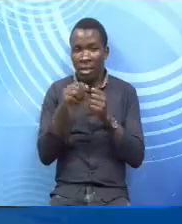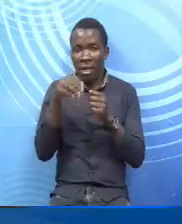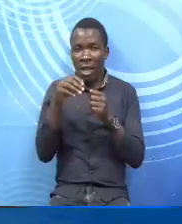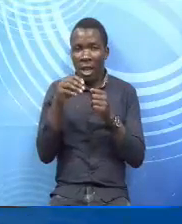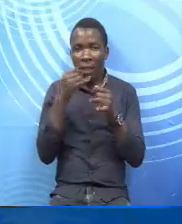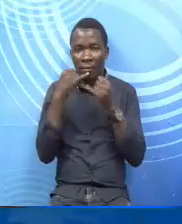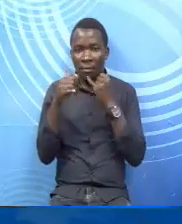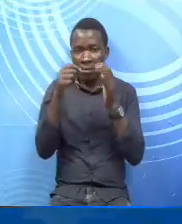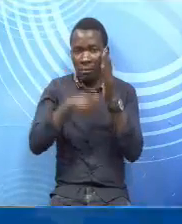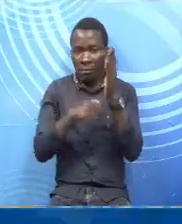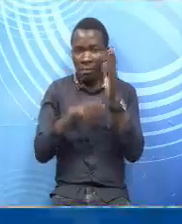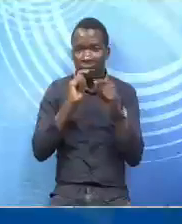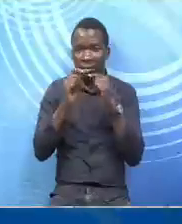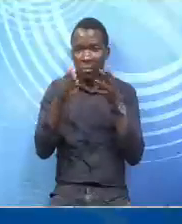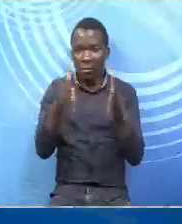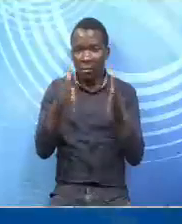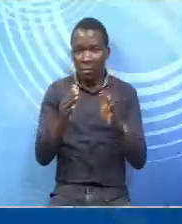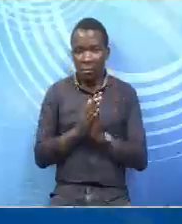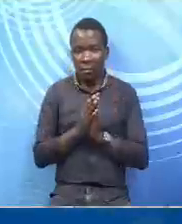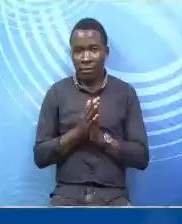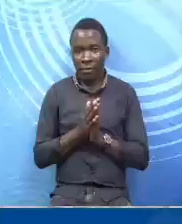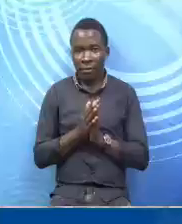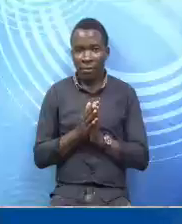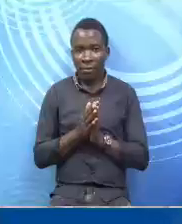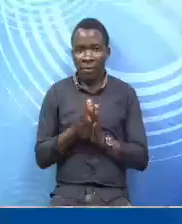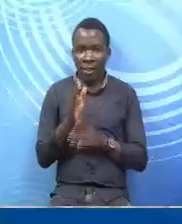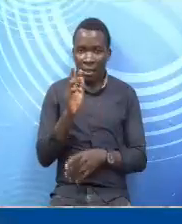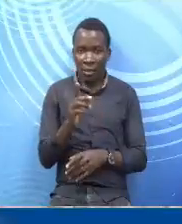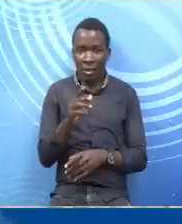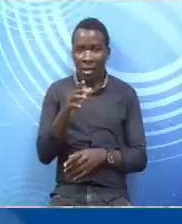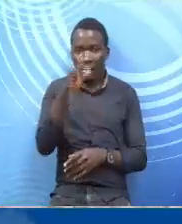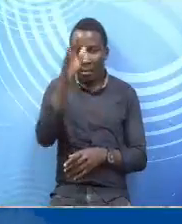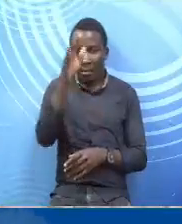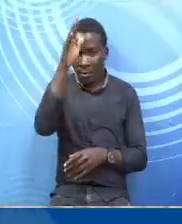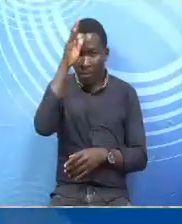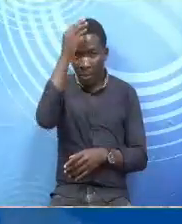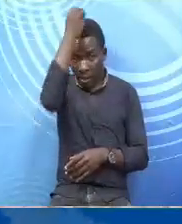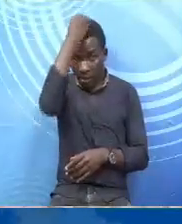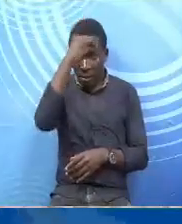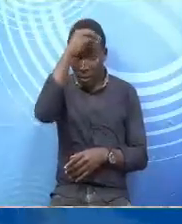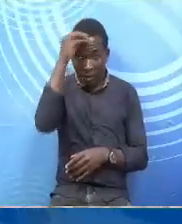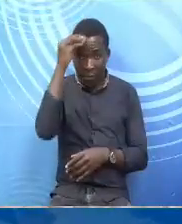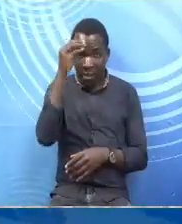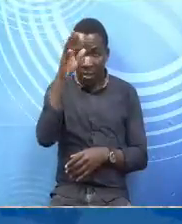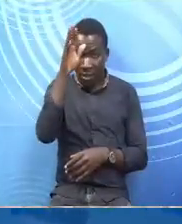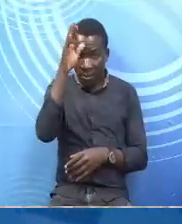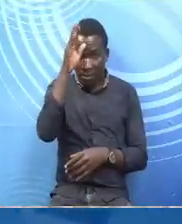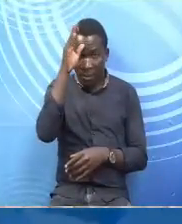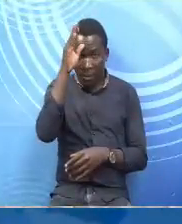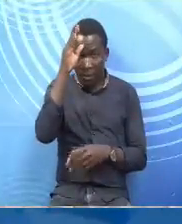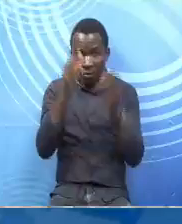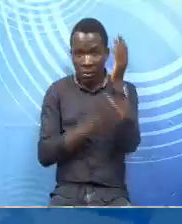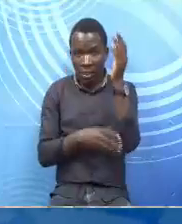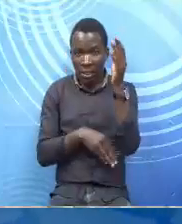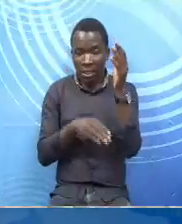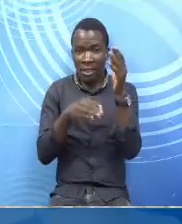Paul. Nibwo se w'imfubyi, nibwo se w'abatishoboye, nibwo se w'ibinege, nibwo mugabo w'abapfakazi. Nkeneye